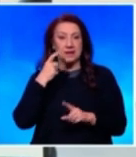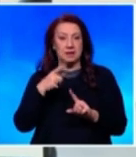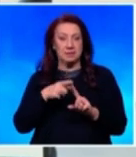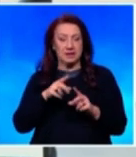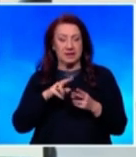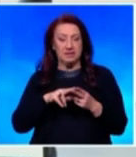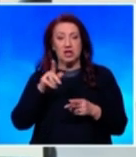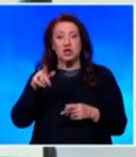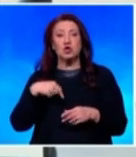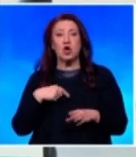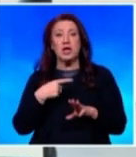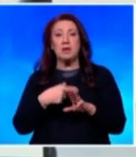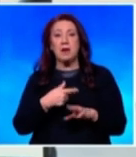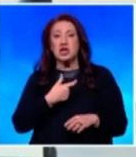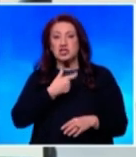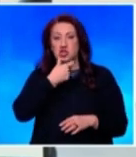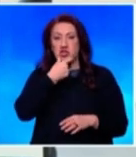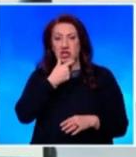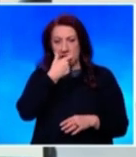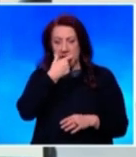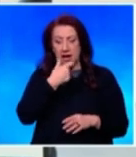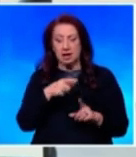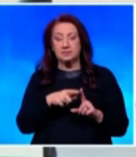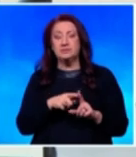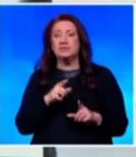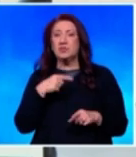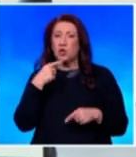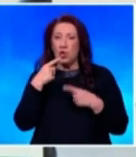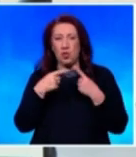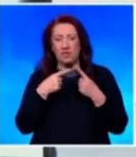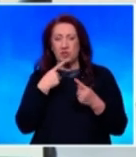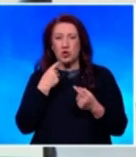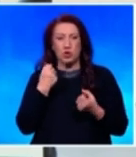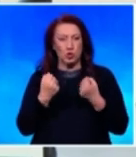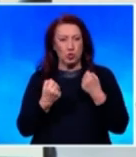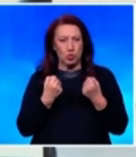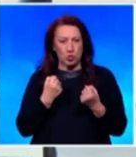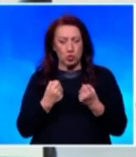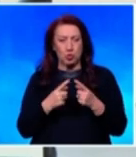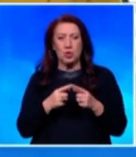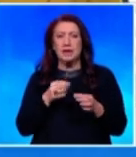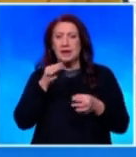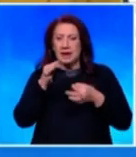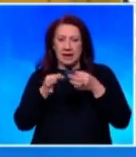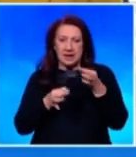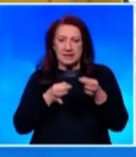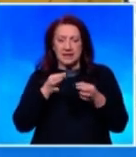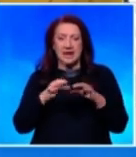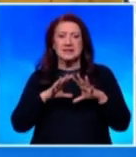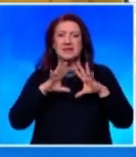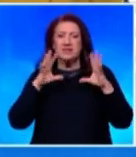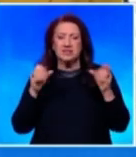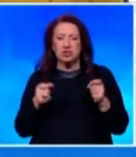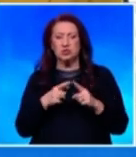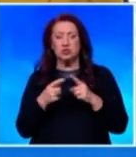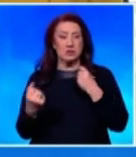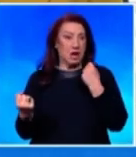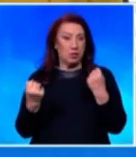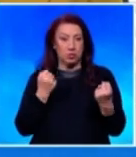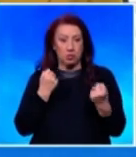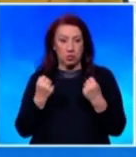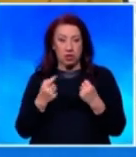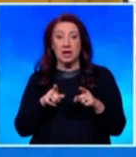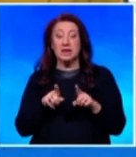в устата така ще остане поне още месец и говори трудно разказа ни днес всичко за нападението разказани също така че